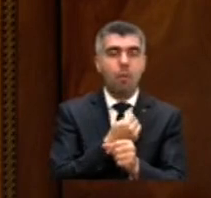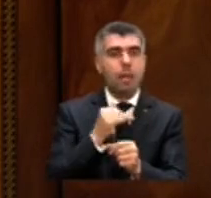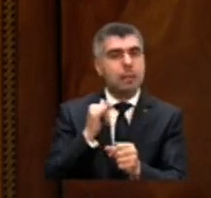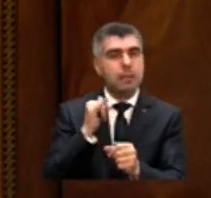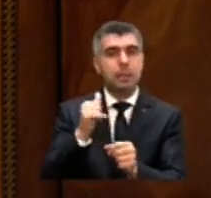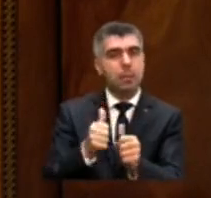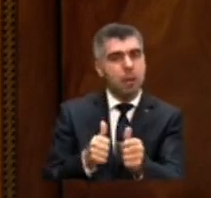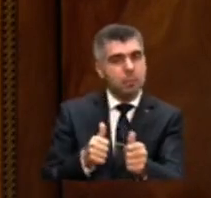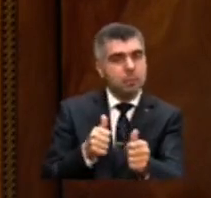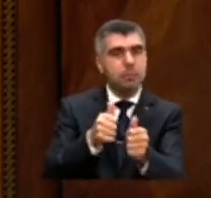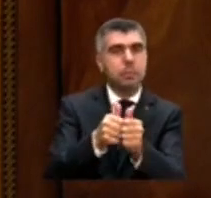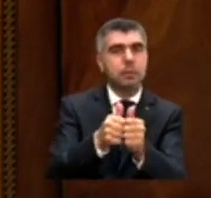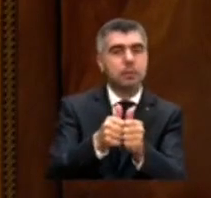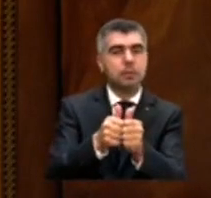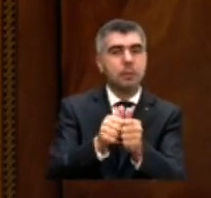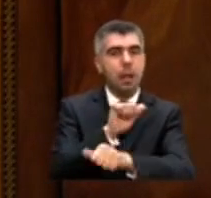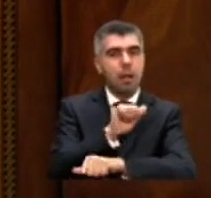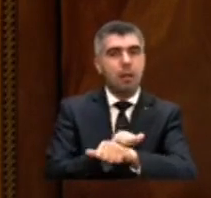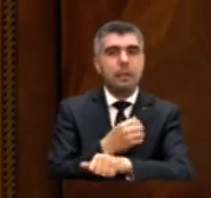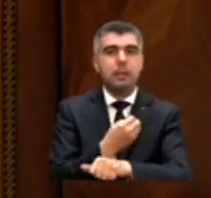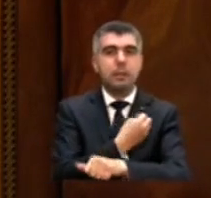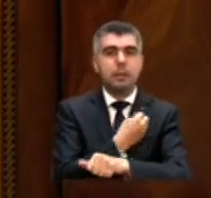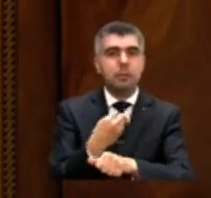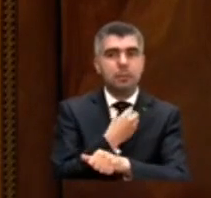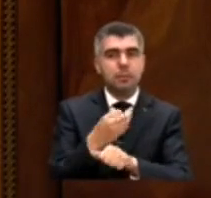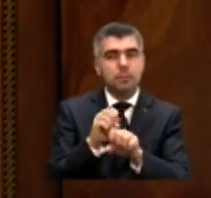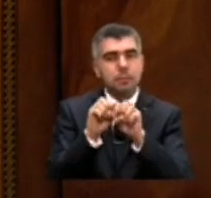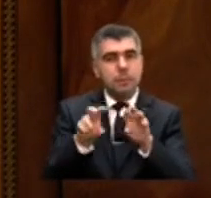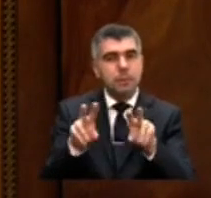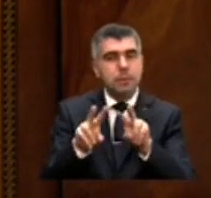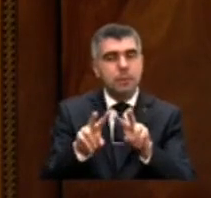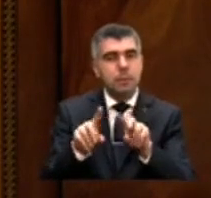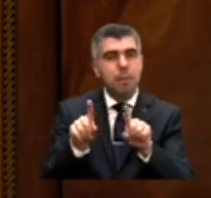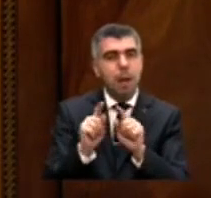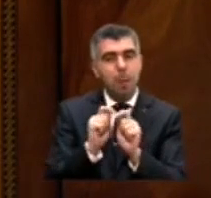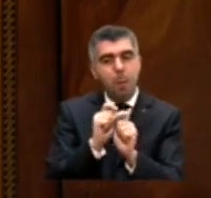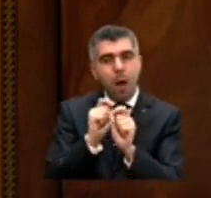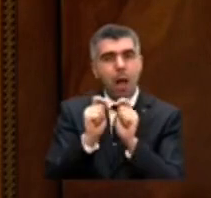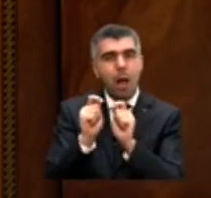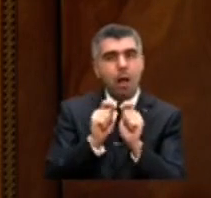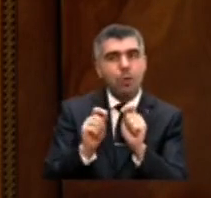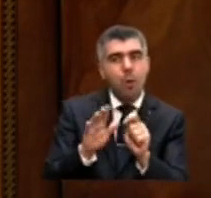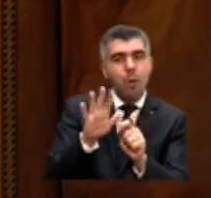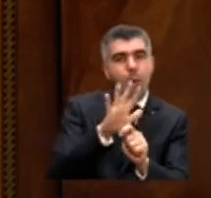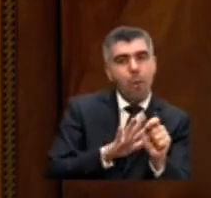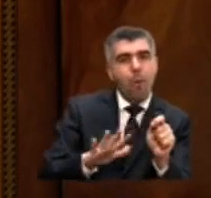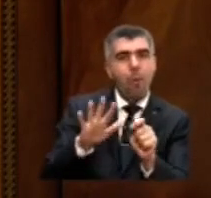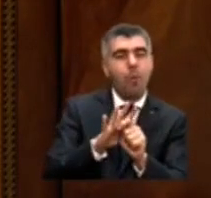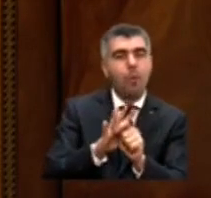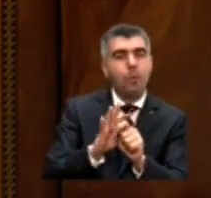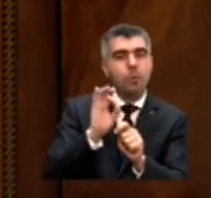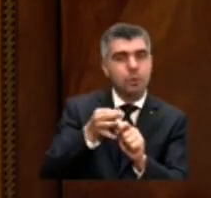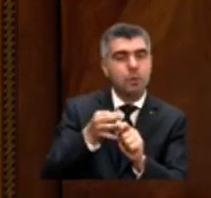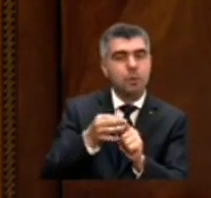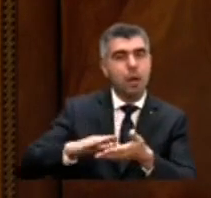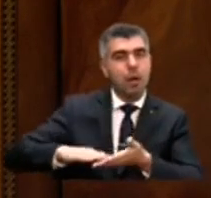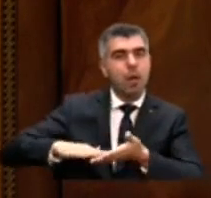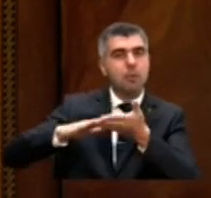ورش الحماية الاجتماعية وتعميقه باعتباره ورشا يحظى برعاية جلالة